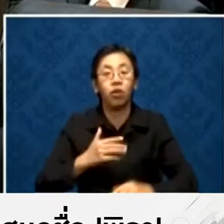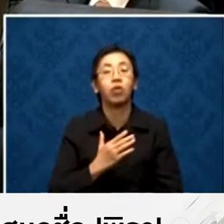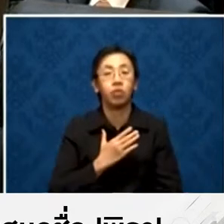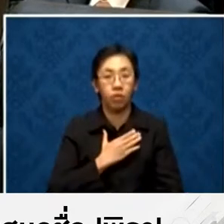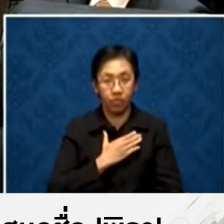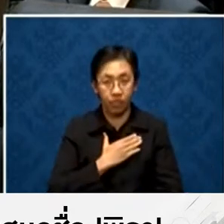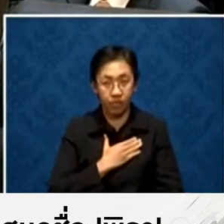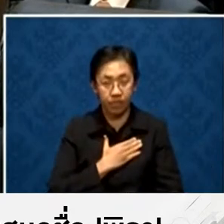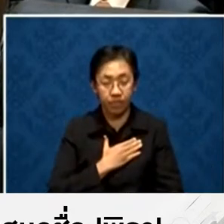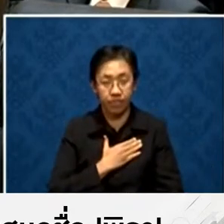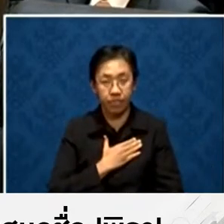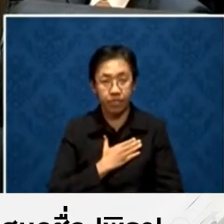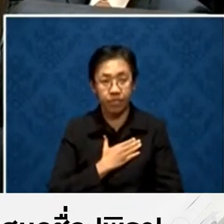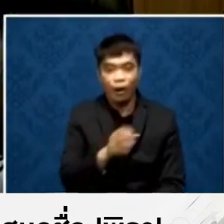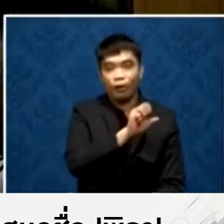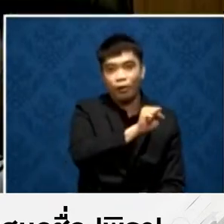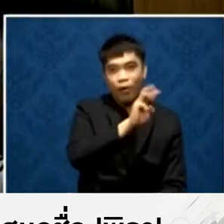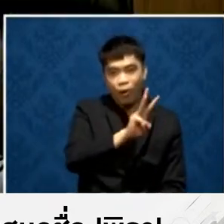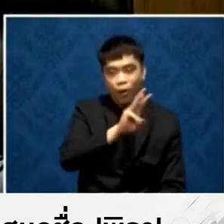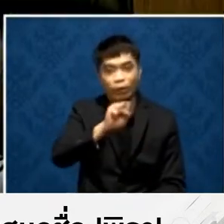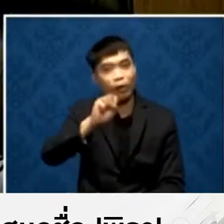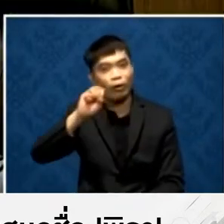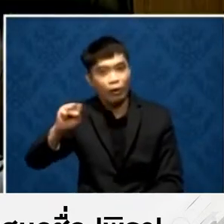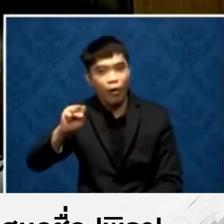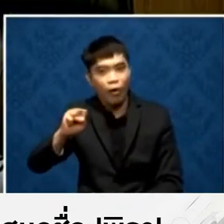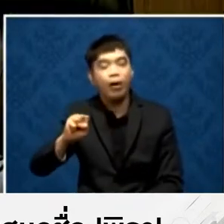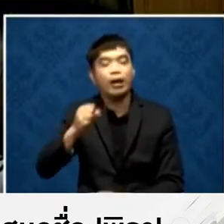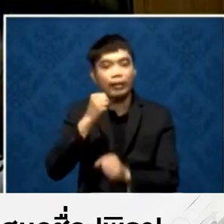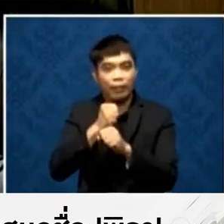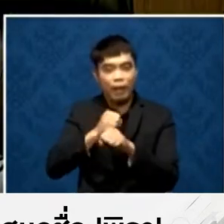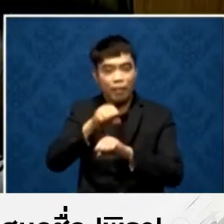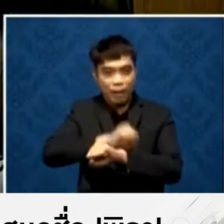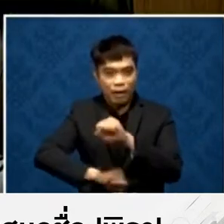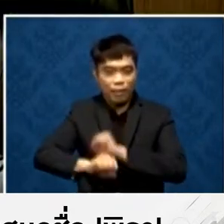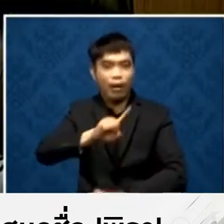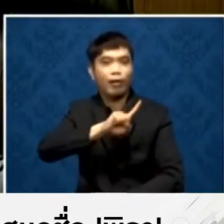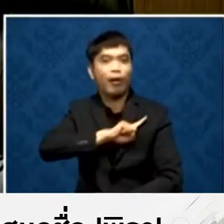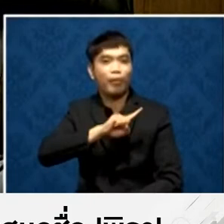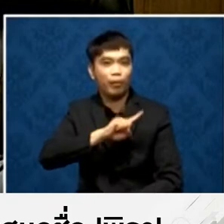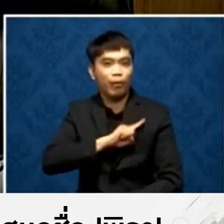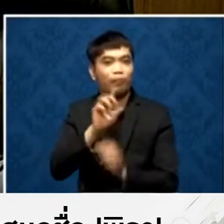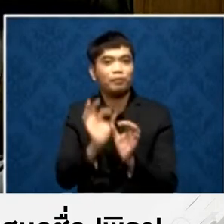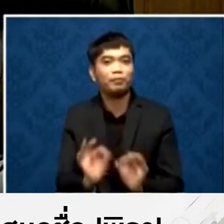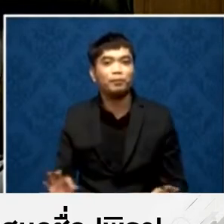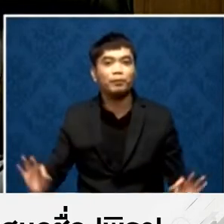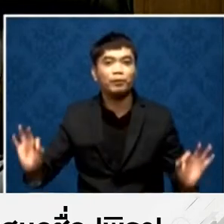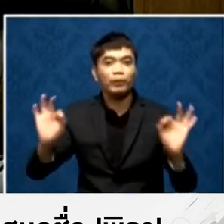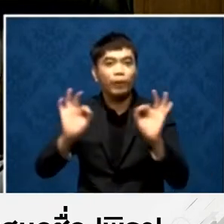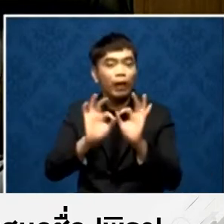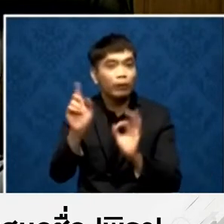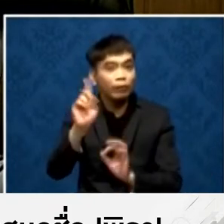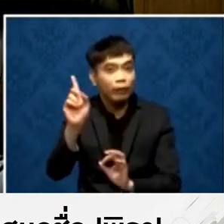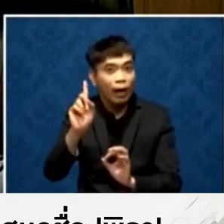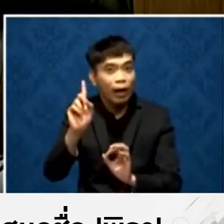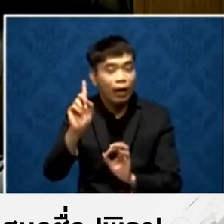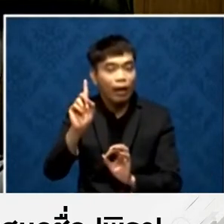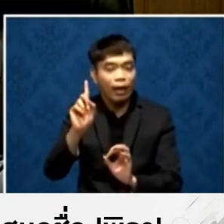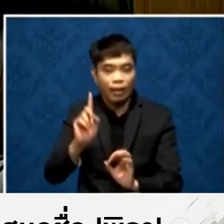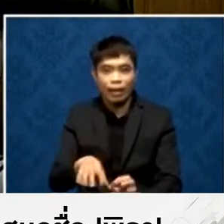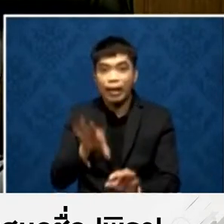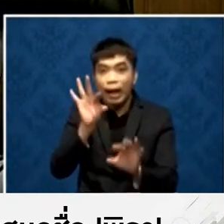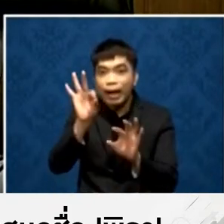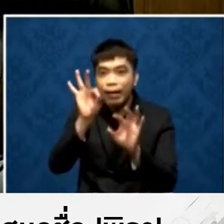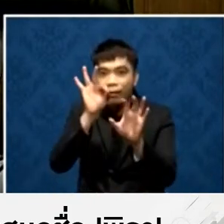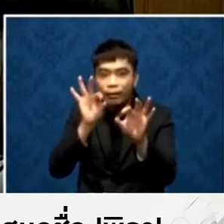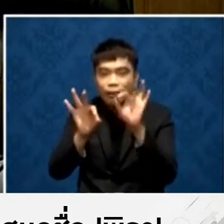ที่ลงมติพวกคุณสมบัติต้องห้ามเนี่ยจะแบบจะโดนสอยจะโดนอะไรด้วยขู่